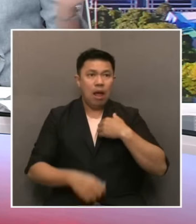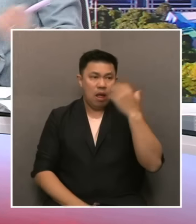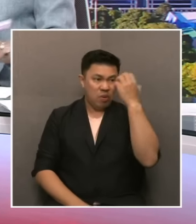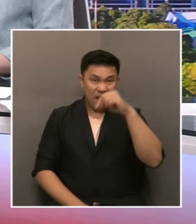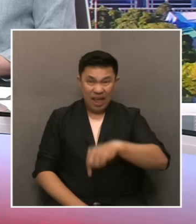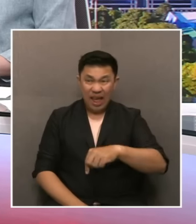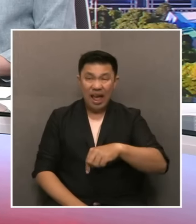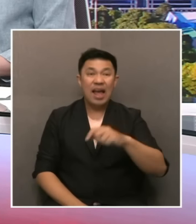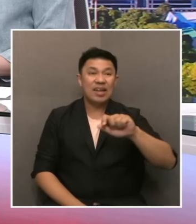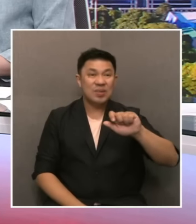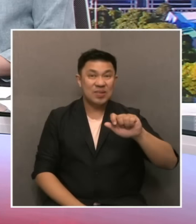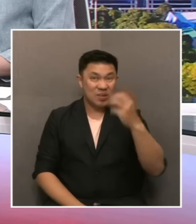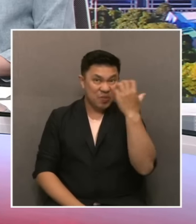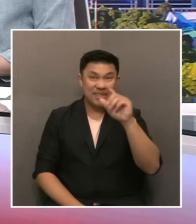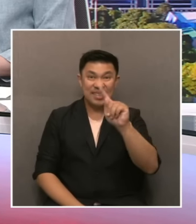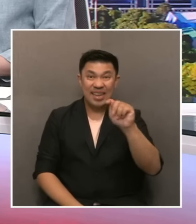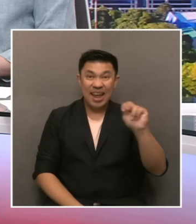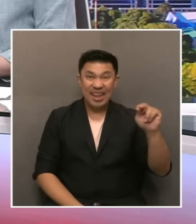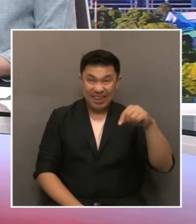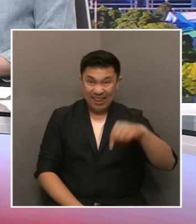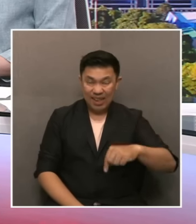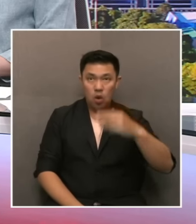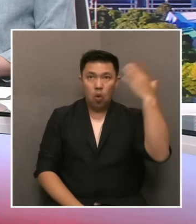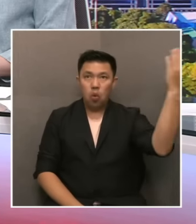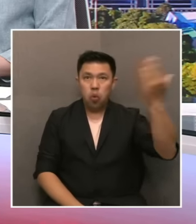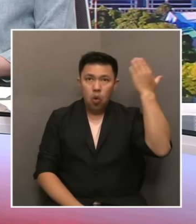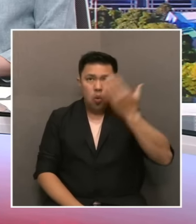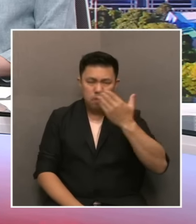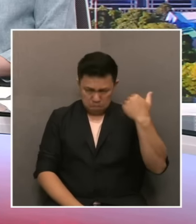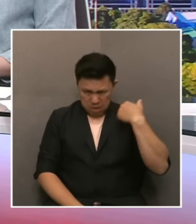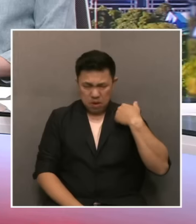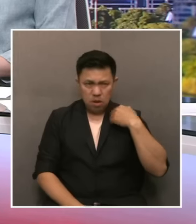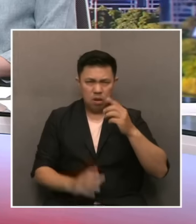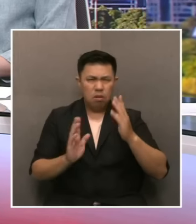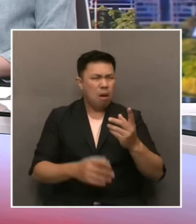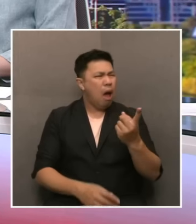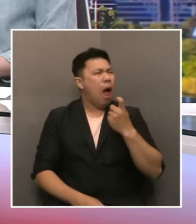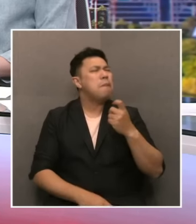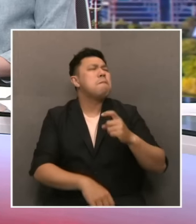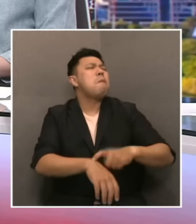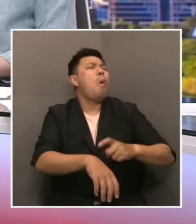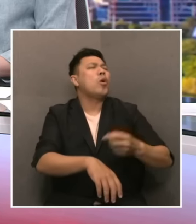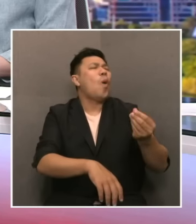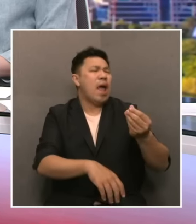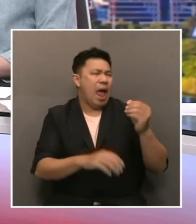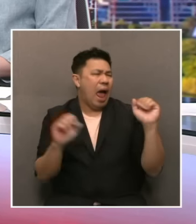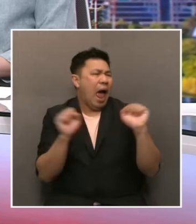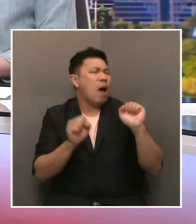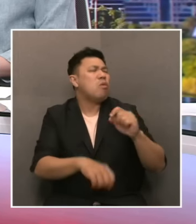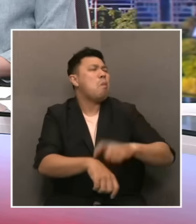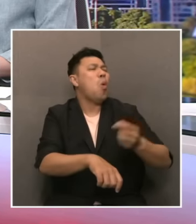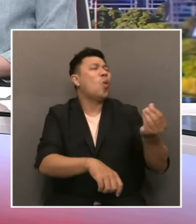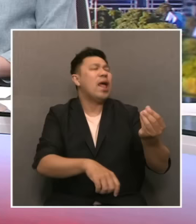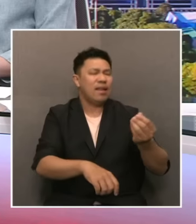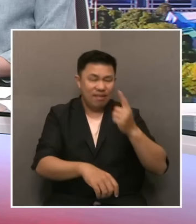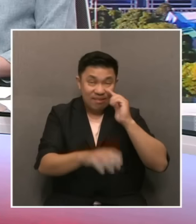ร่ดีมากใช่ไ ผมืหลาย comentariกลมหนาจะ employee hัก corp agญตอนกี่โมงเมื่อ่่ มาตอนไหนถ้าต